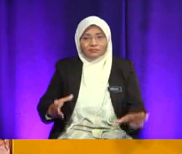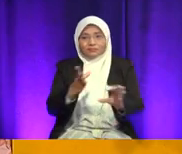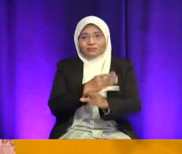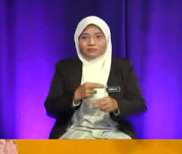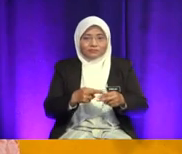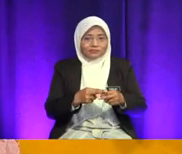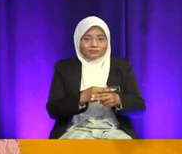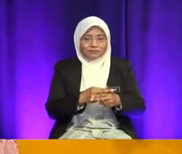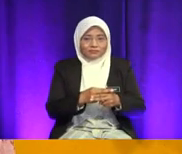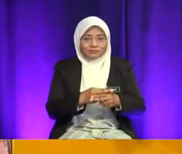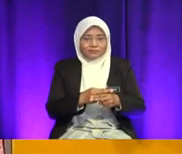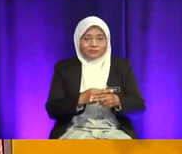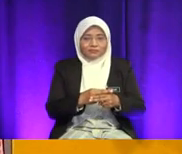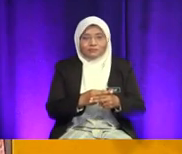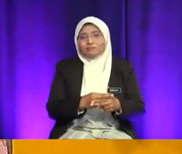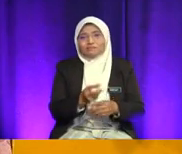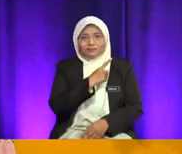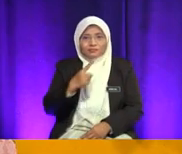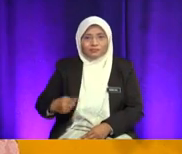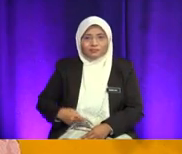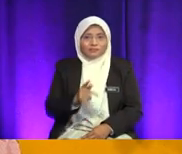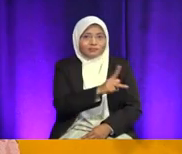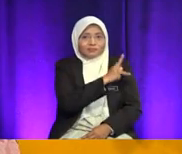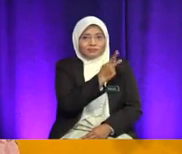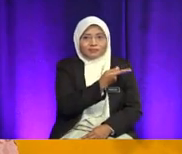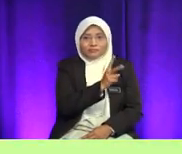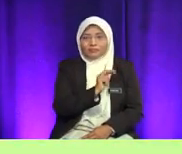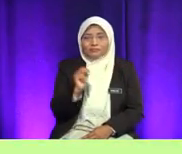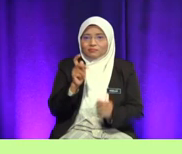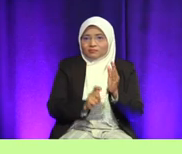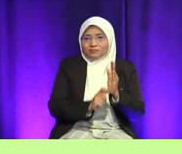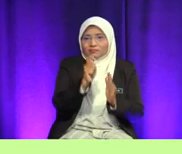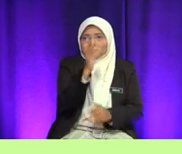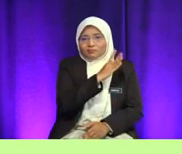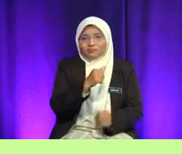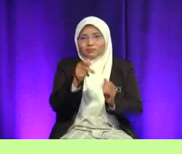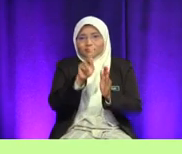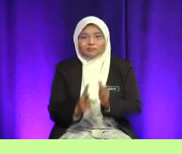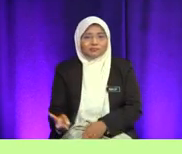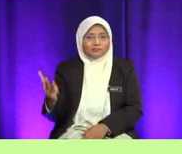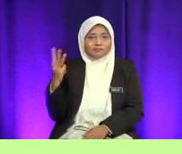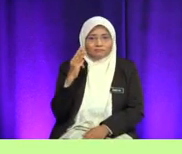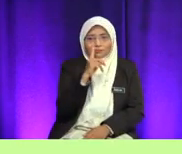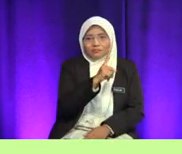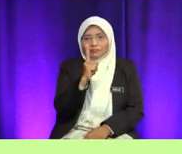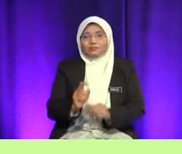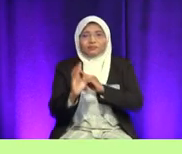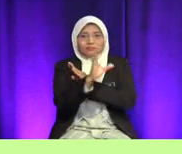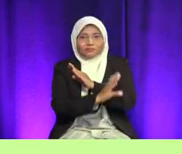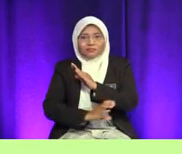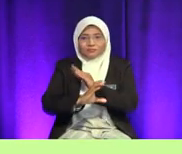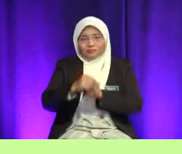kekuasaan tertinggi dan kewibawaan sesuai negara yang membolehkan kerajaan melaksanakan